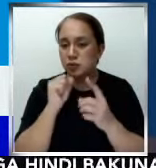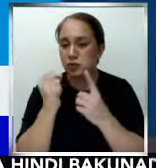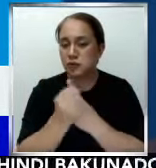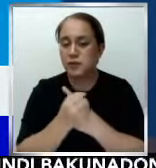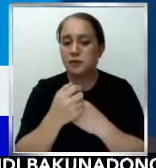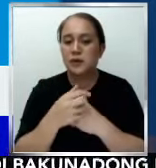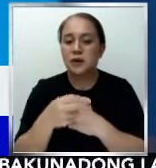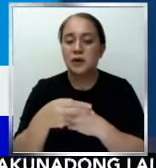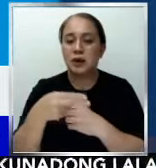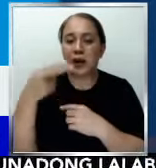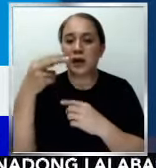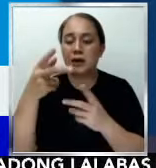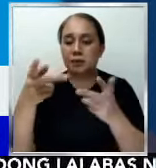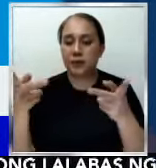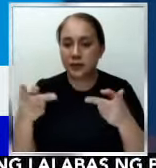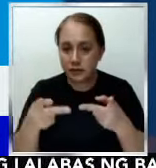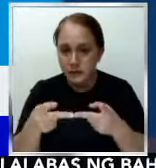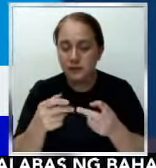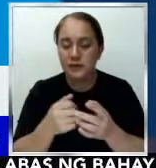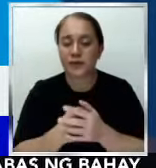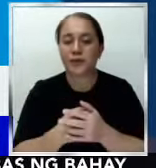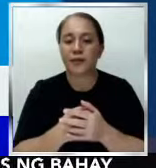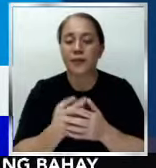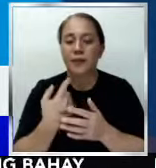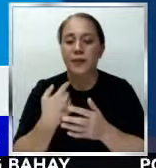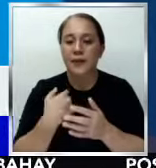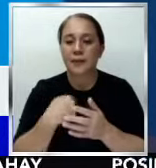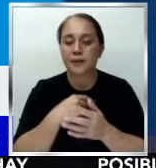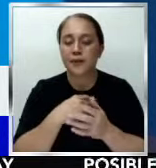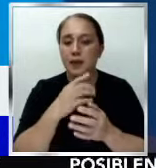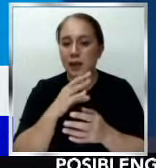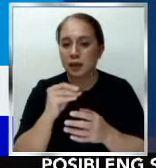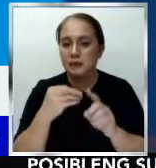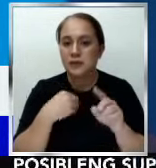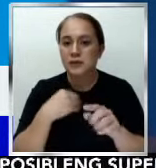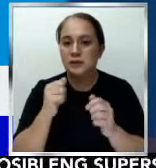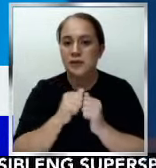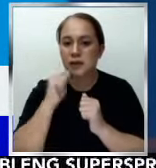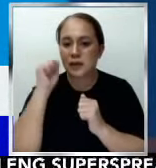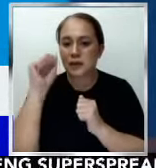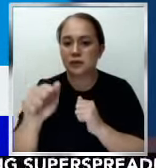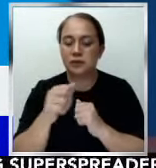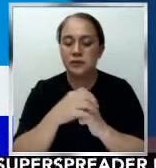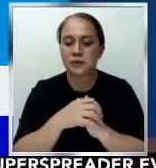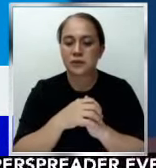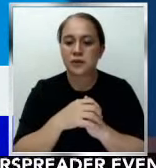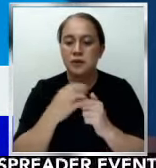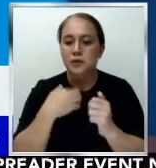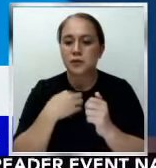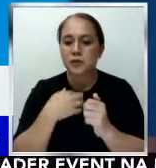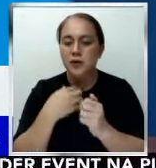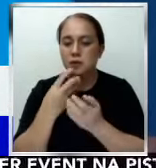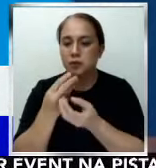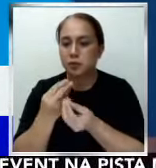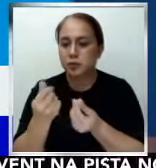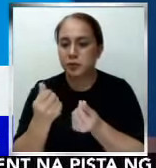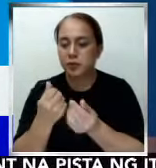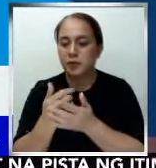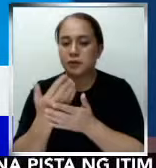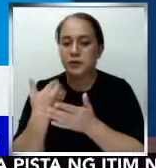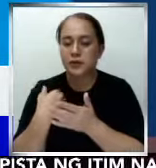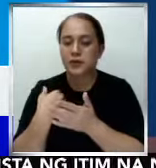lugar dun sa aming network at saka yung mas malalayo dun sa aming mga treatment and pump station